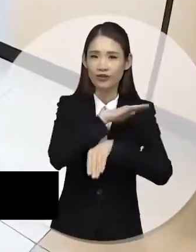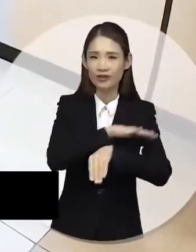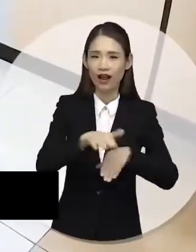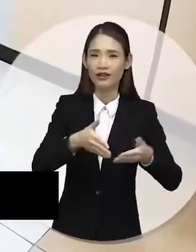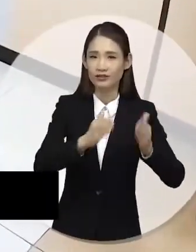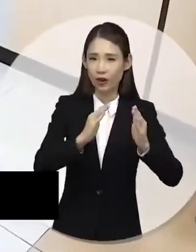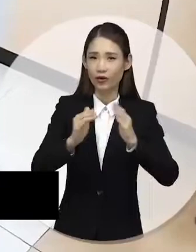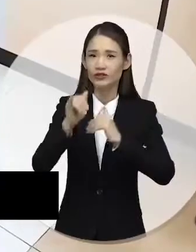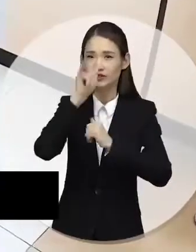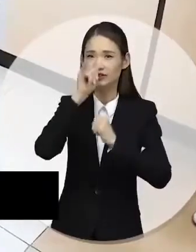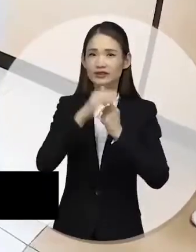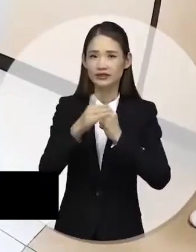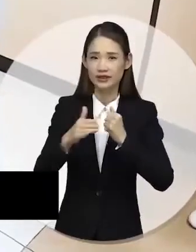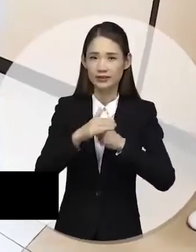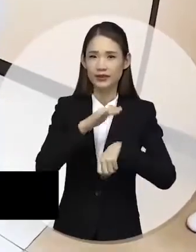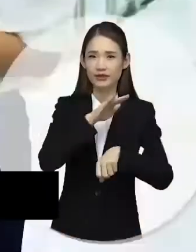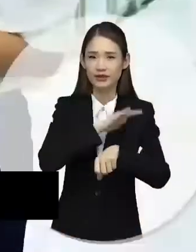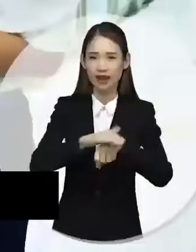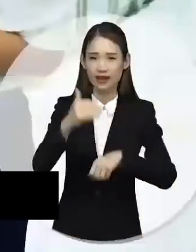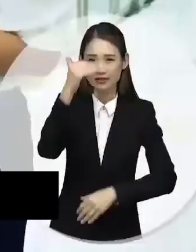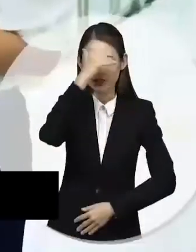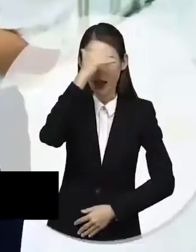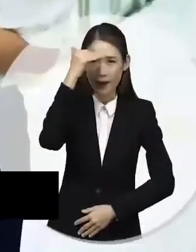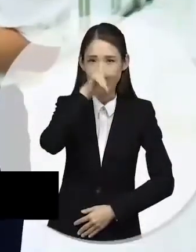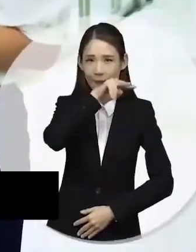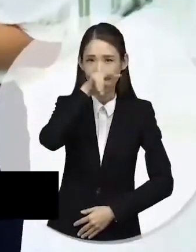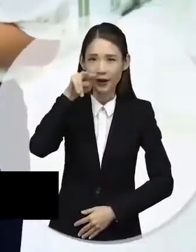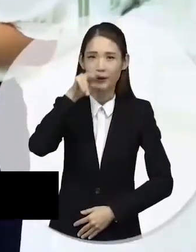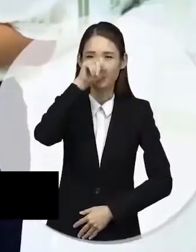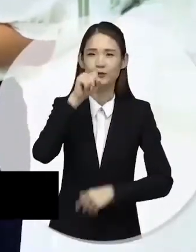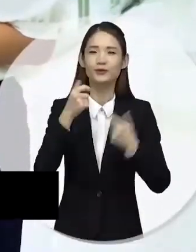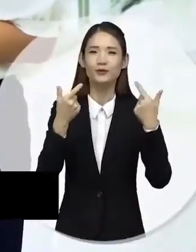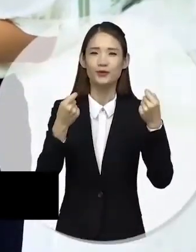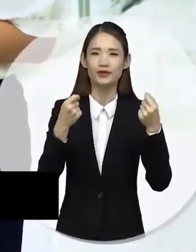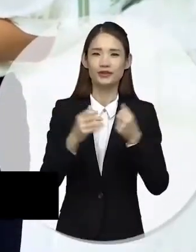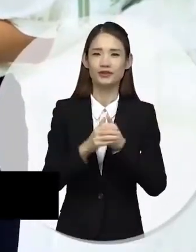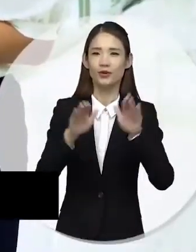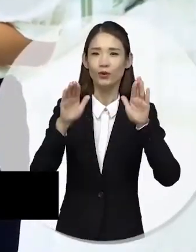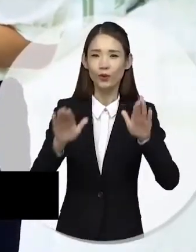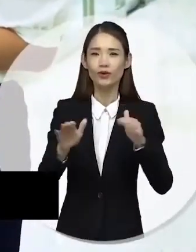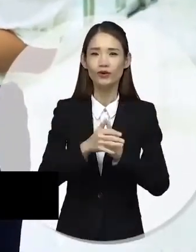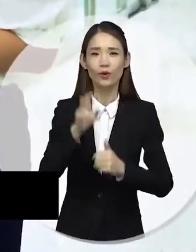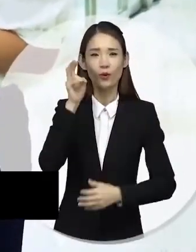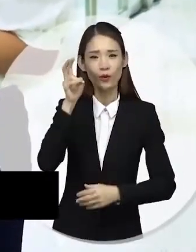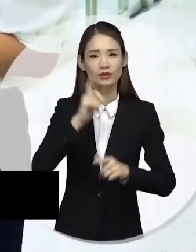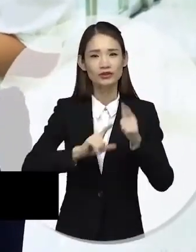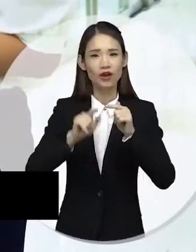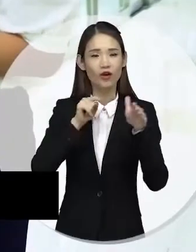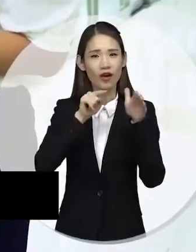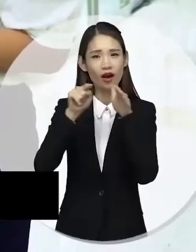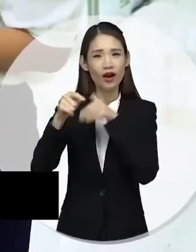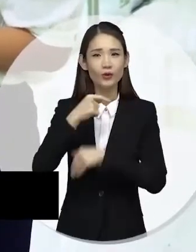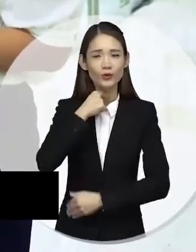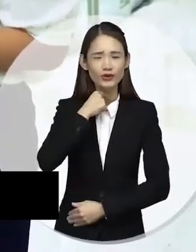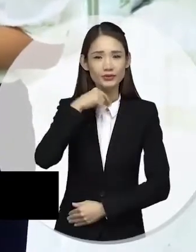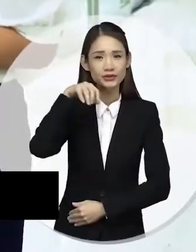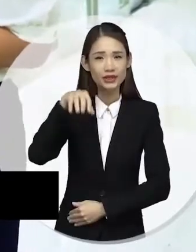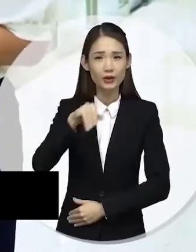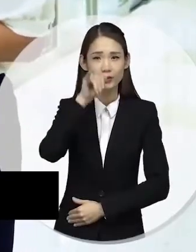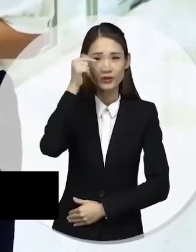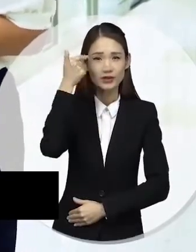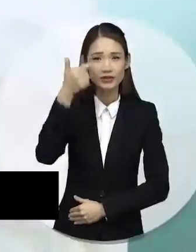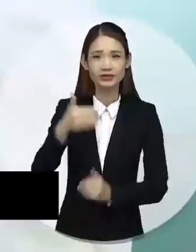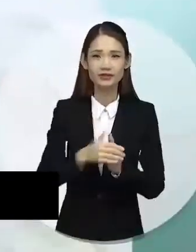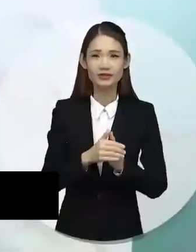잘 설치가 되어 있어서 잘 탐방해 보시면 좋을 것 같고 오늘 혹시 더 가보고 싶은